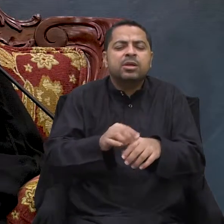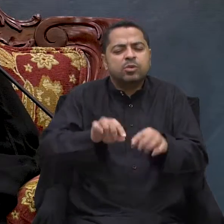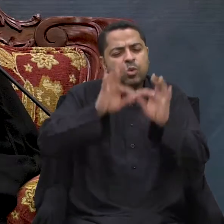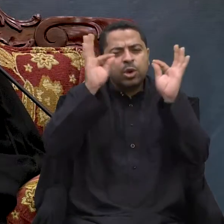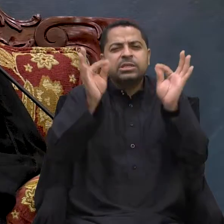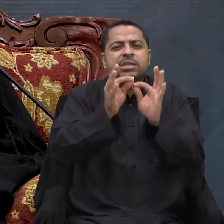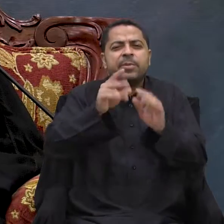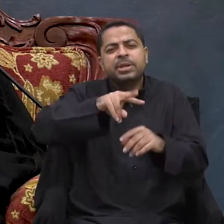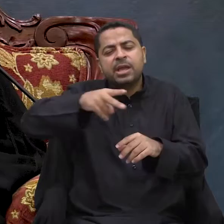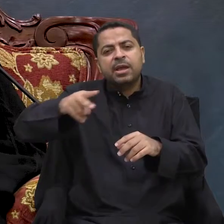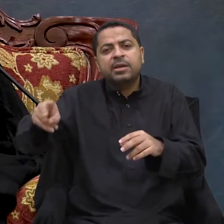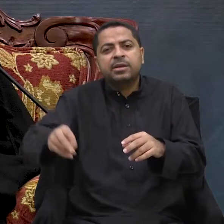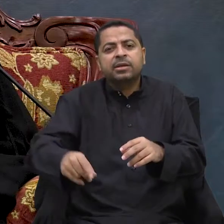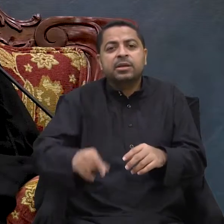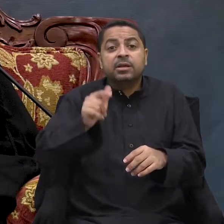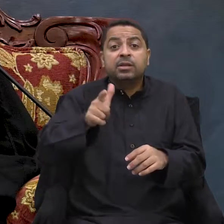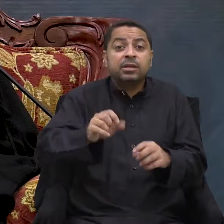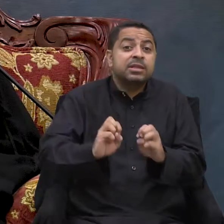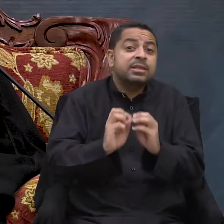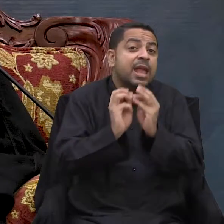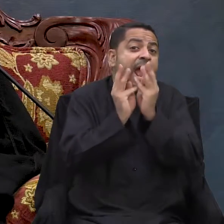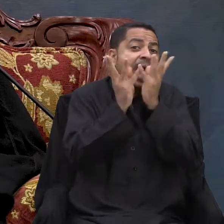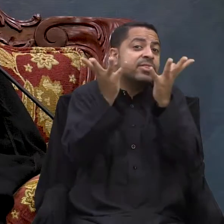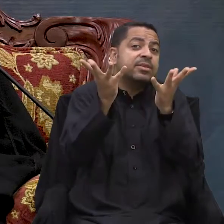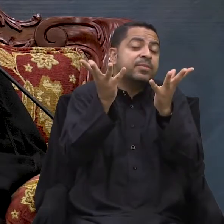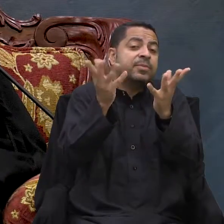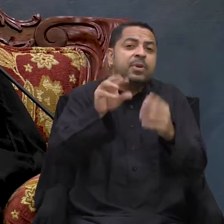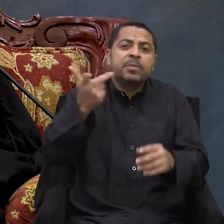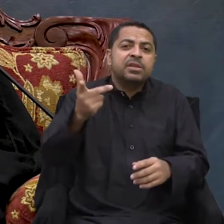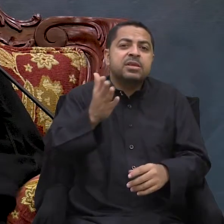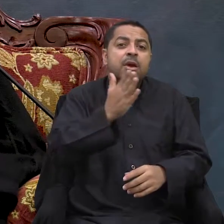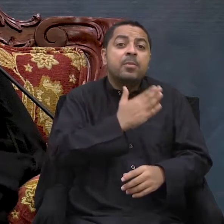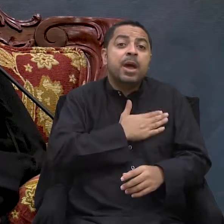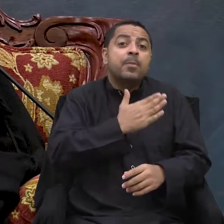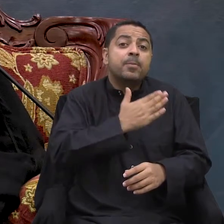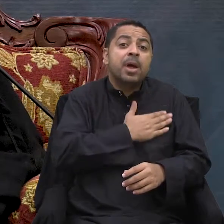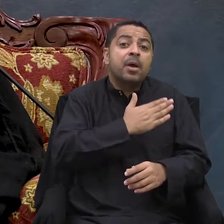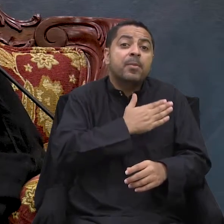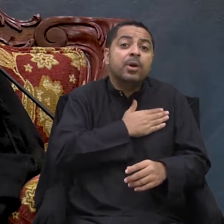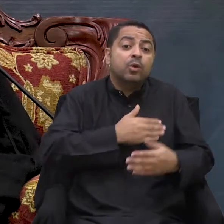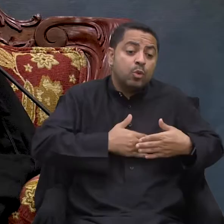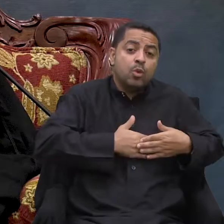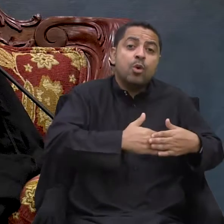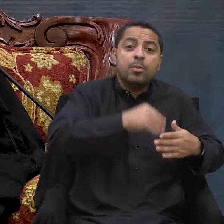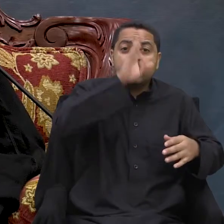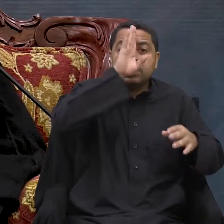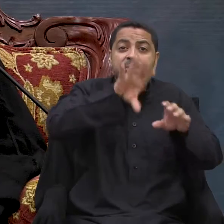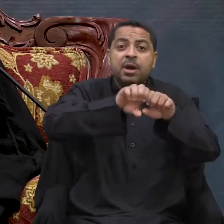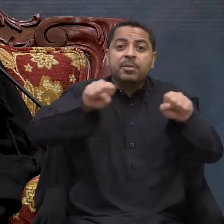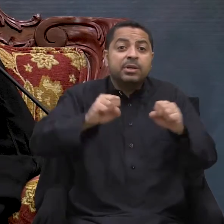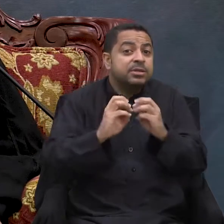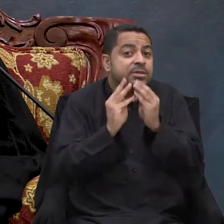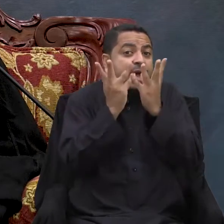وجمعيات أن تحصي عدد من يحركهم الحسين